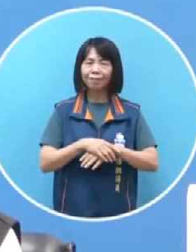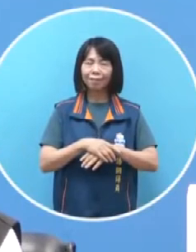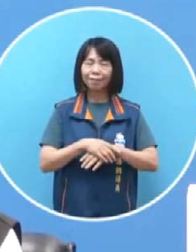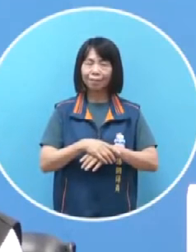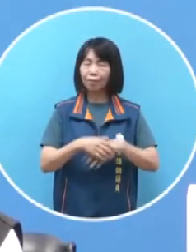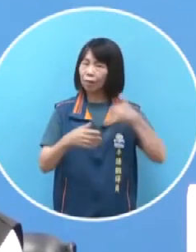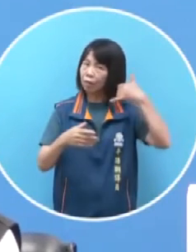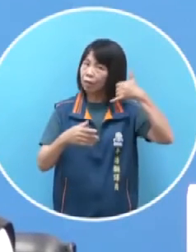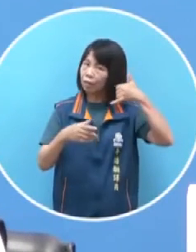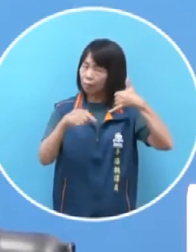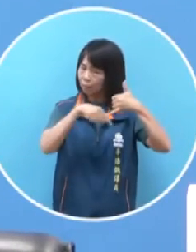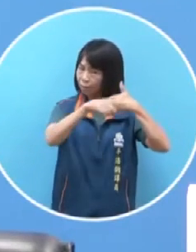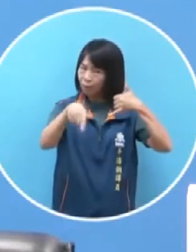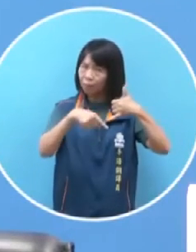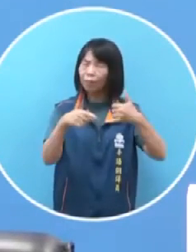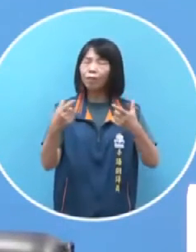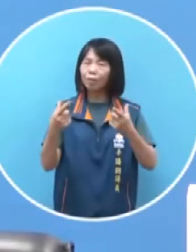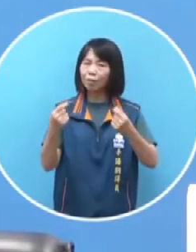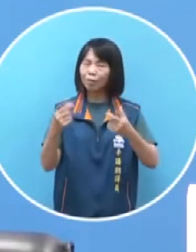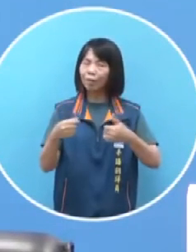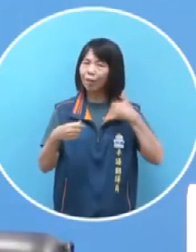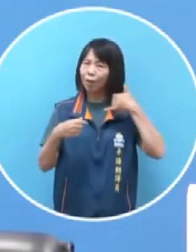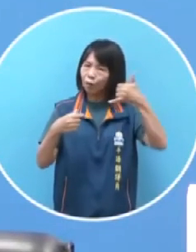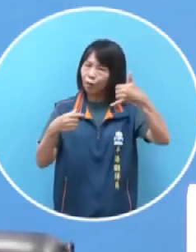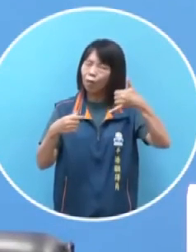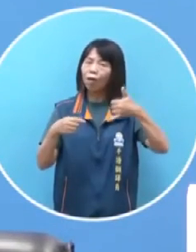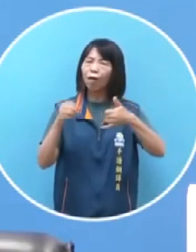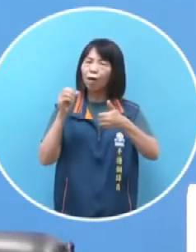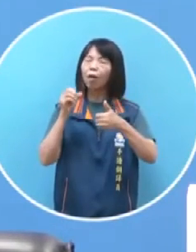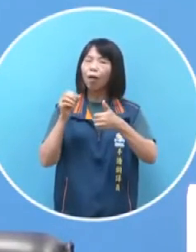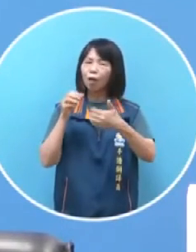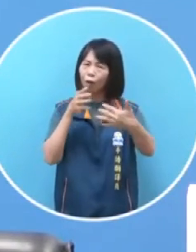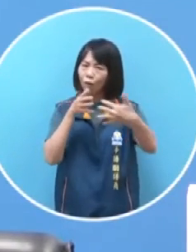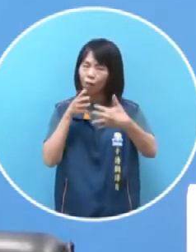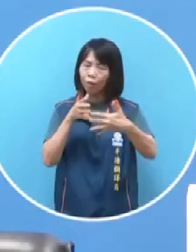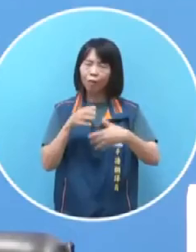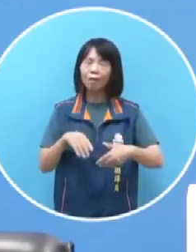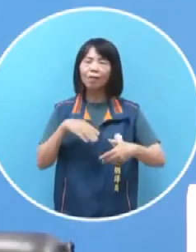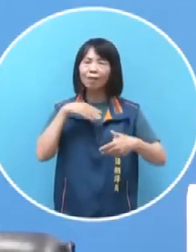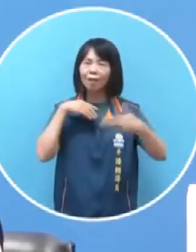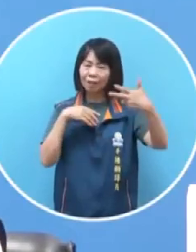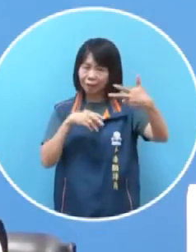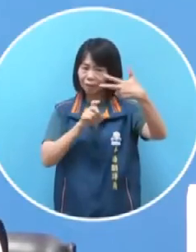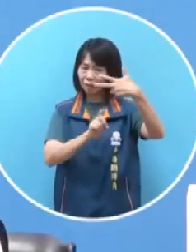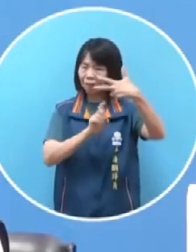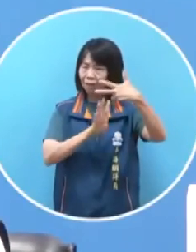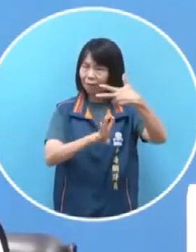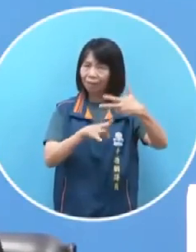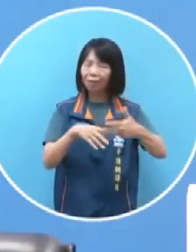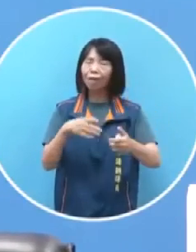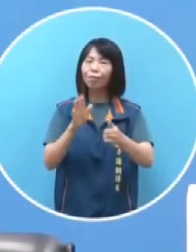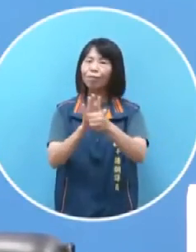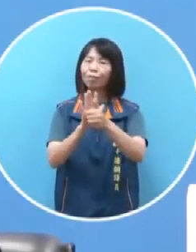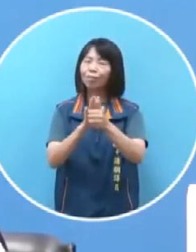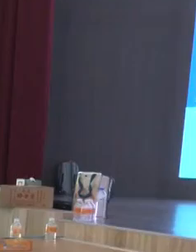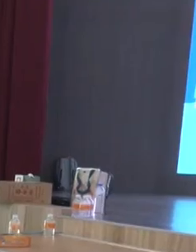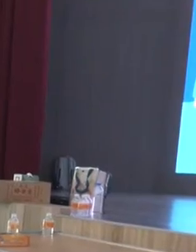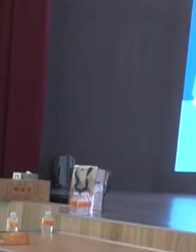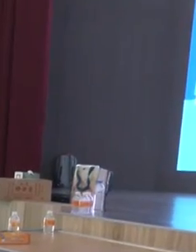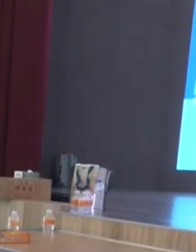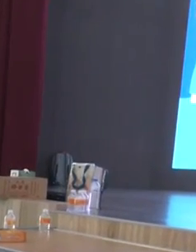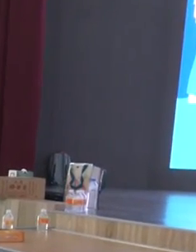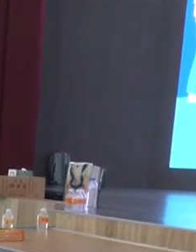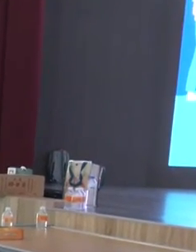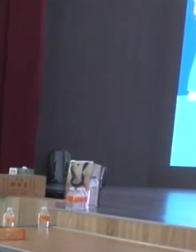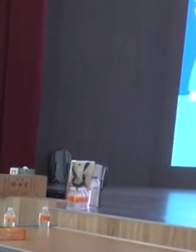线人员也会引导大家会到7月14号来施打，我会为大家安排到